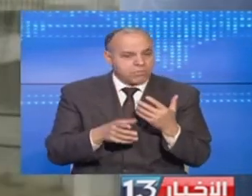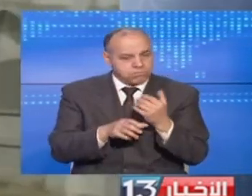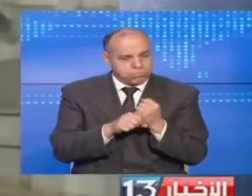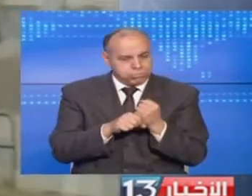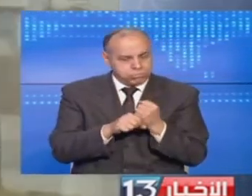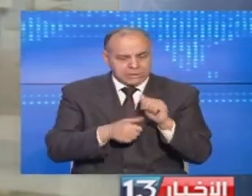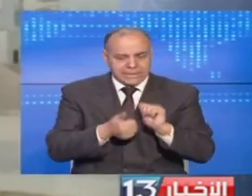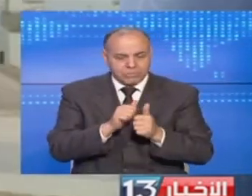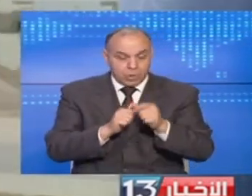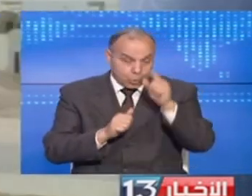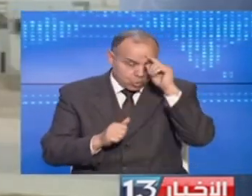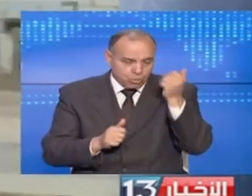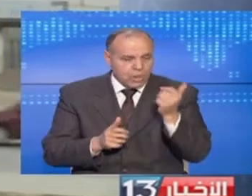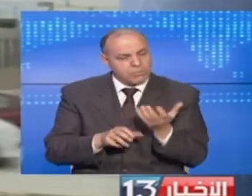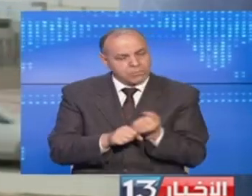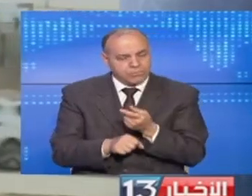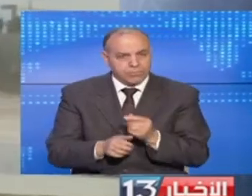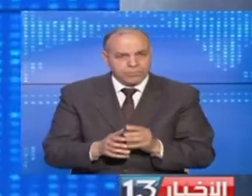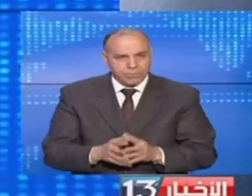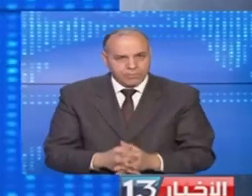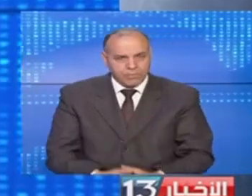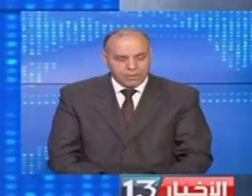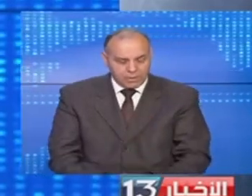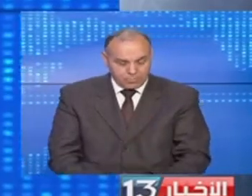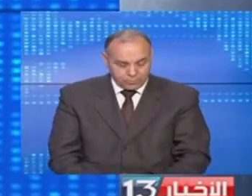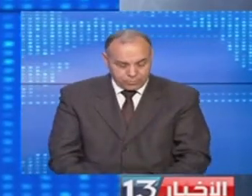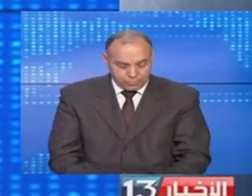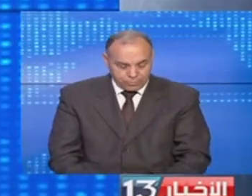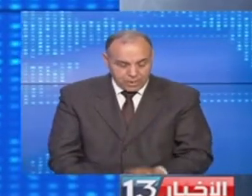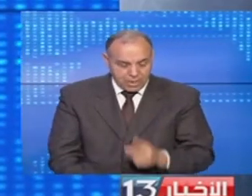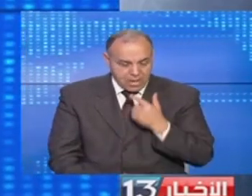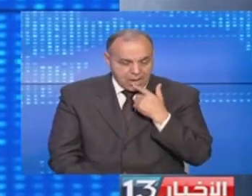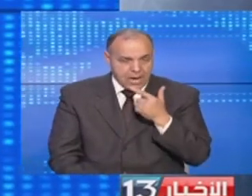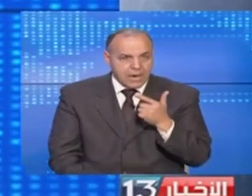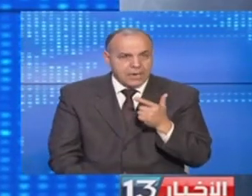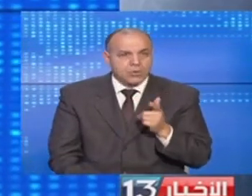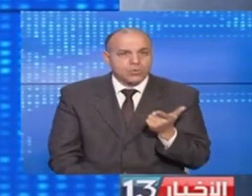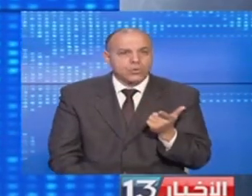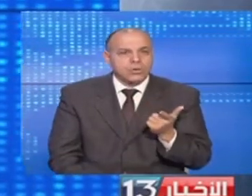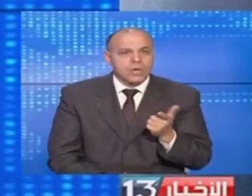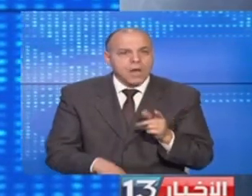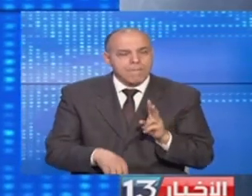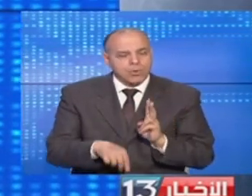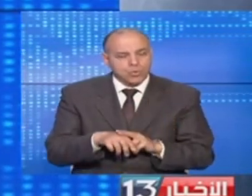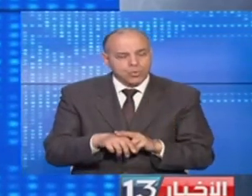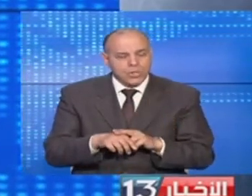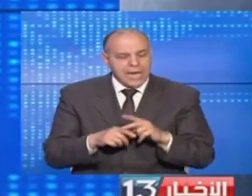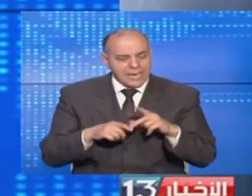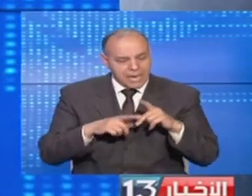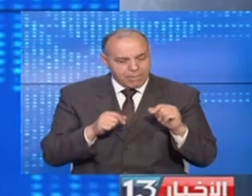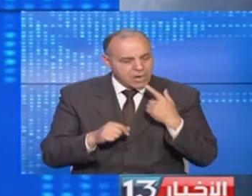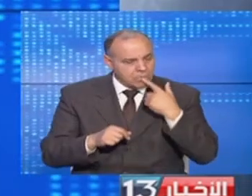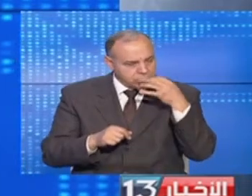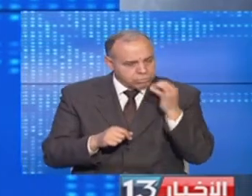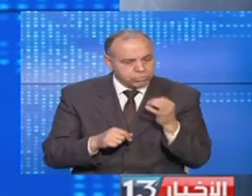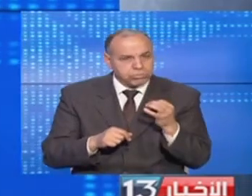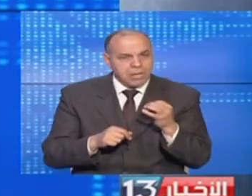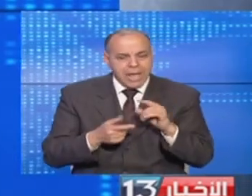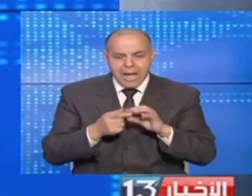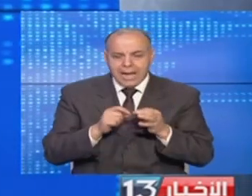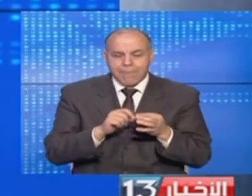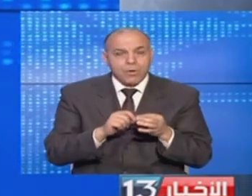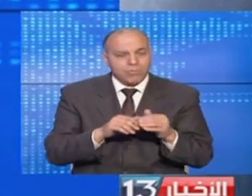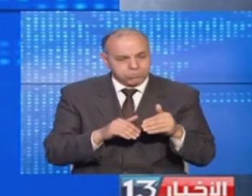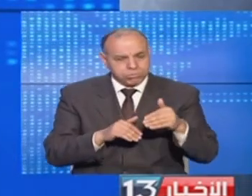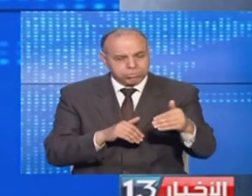للرياضه التونسيه اعلنت السلطات اليابانيه التزامها باستضافه الالعاب